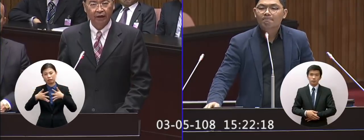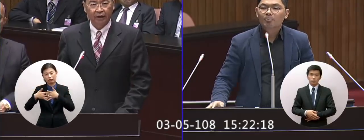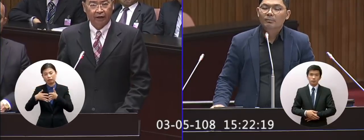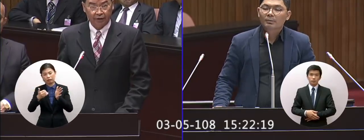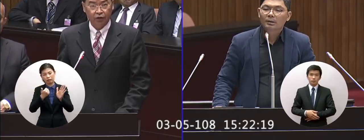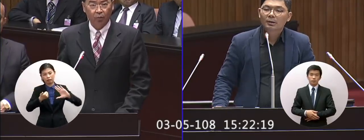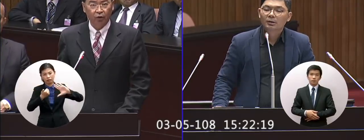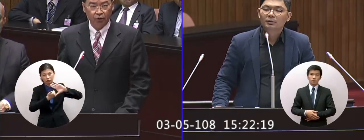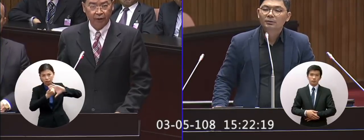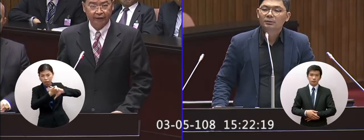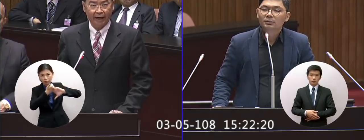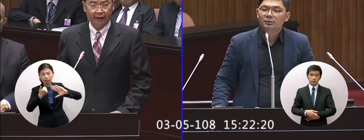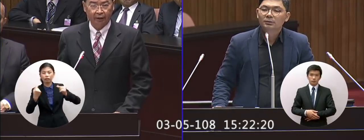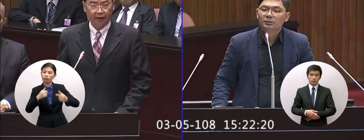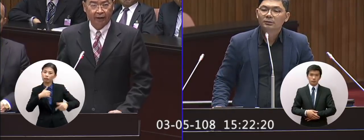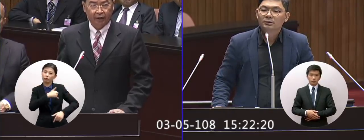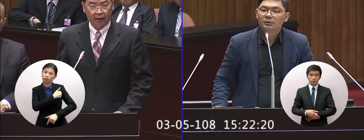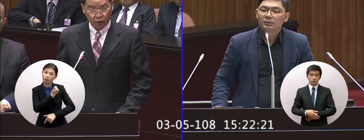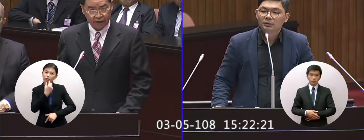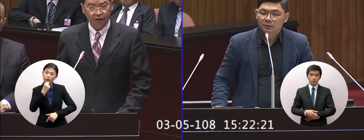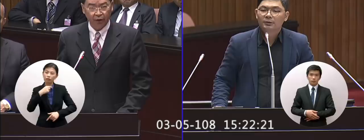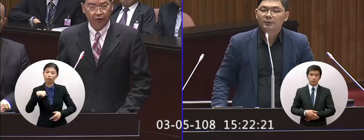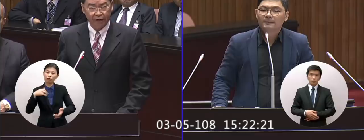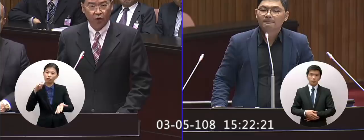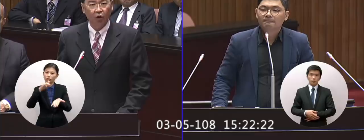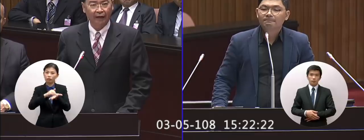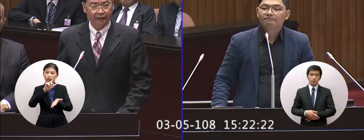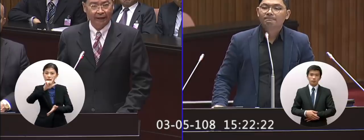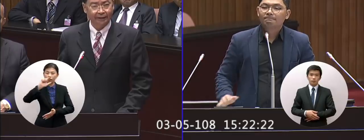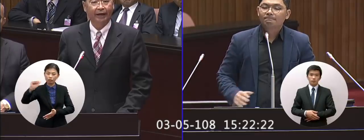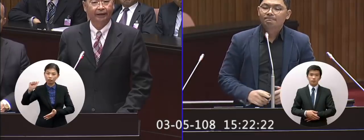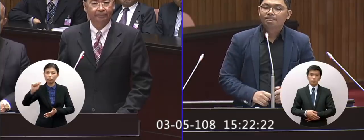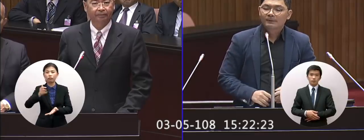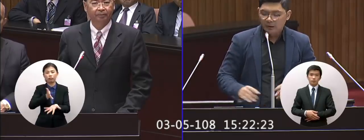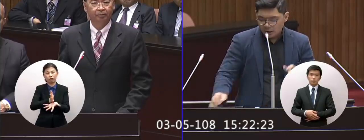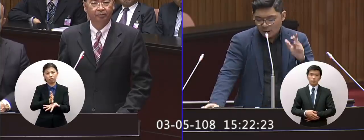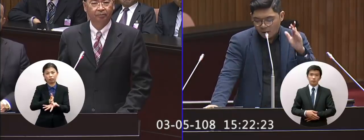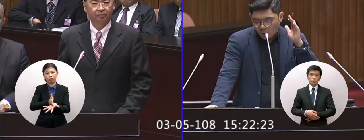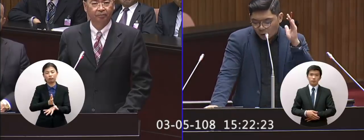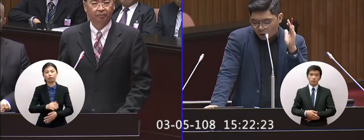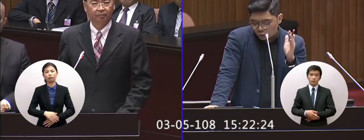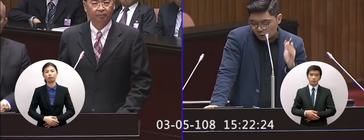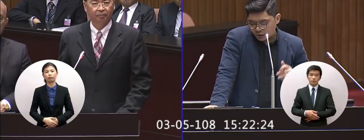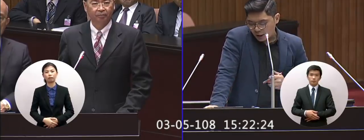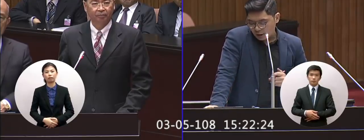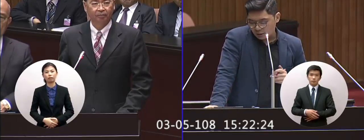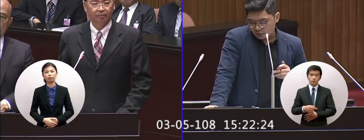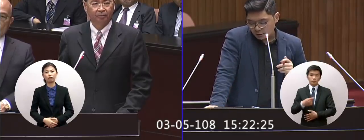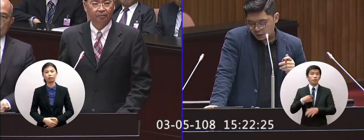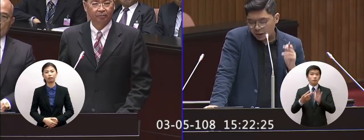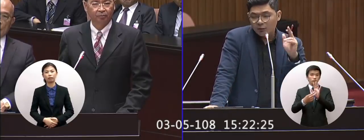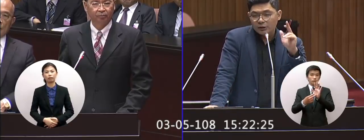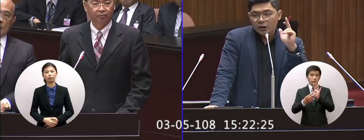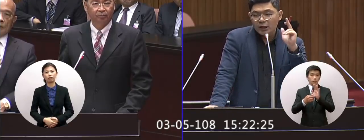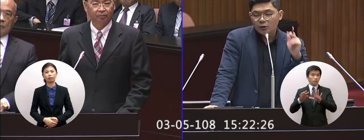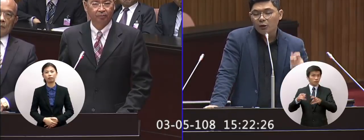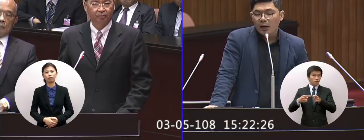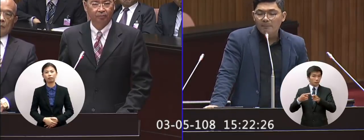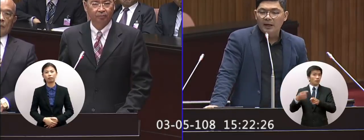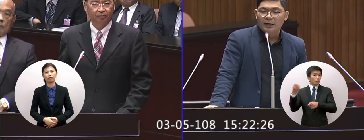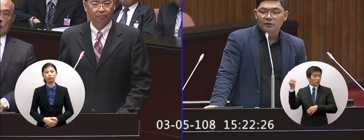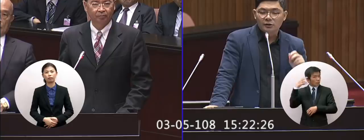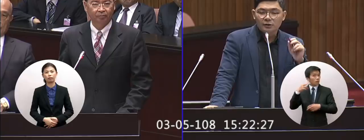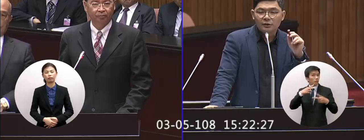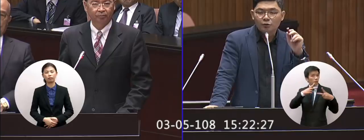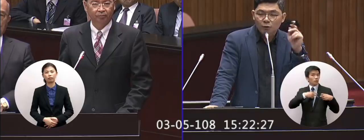说我这个周末就会在洛杉矶会有一场公开的演讲。 是，我说一下哈，今年我知道蔡总